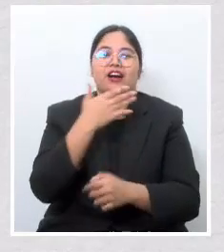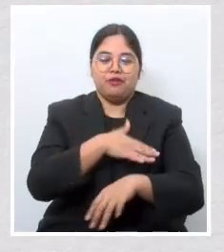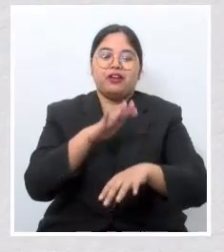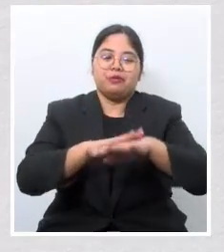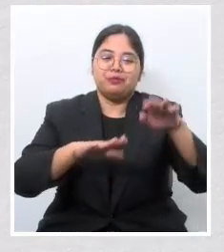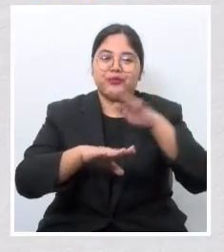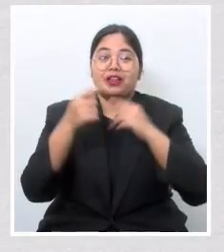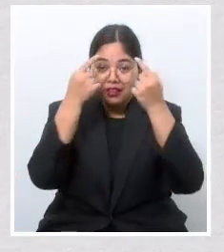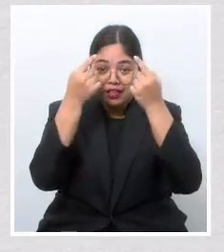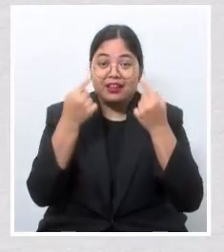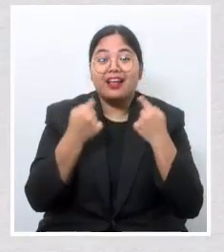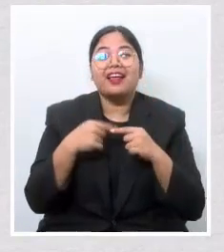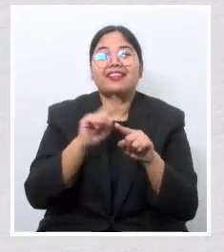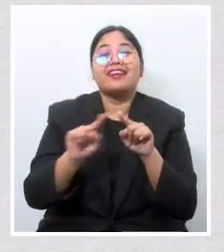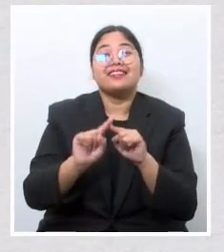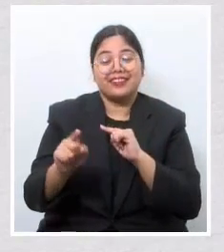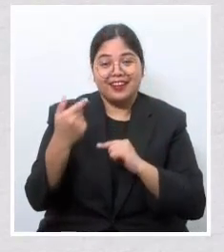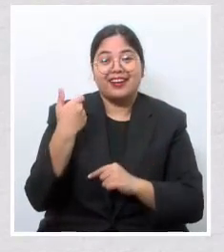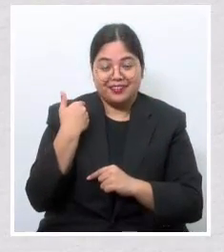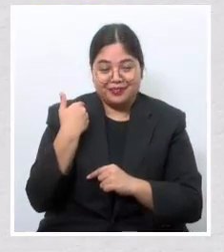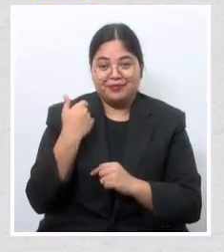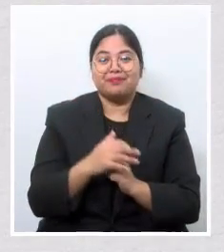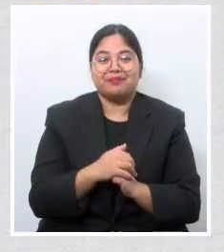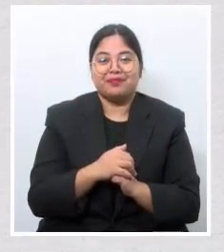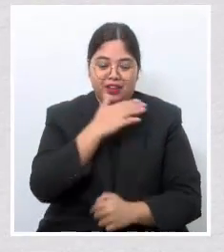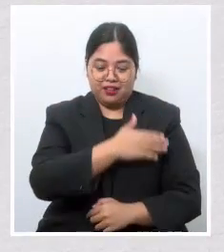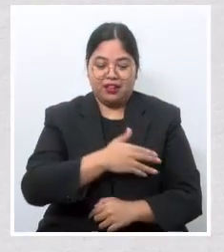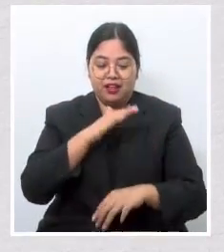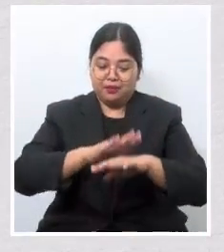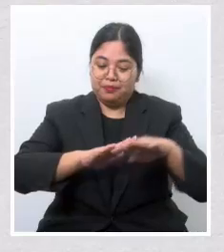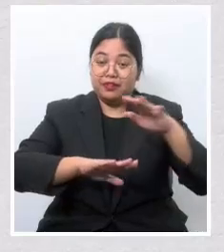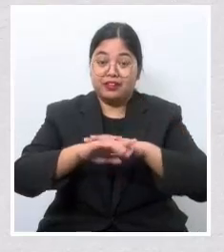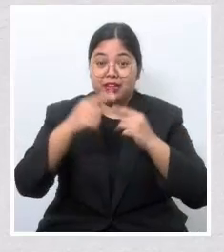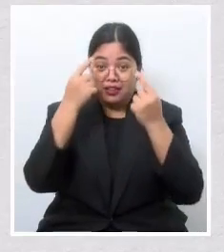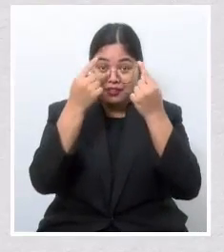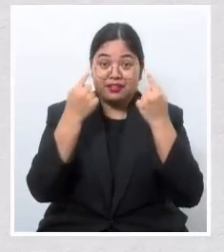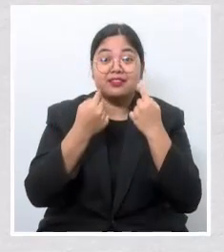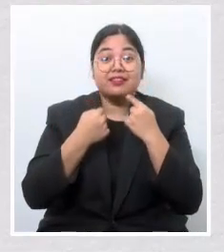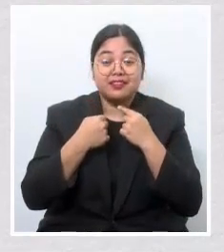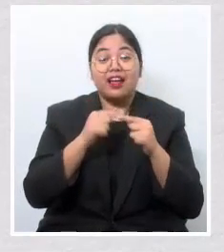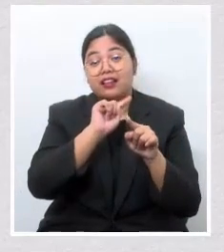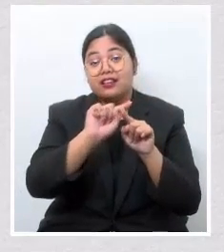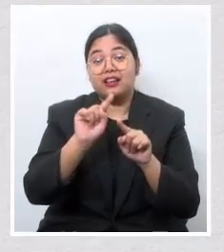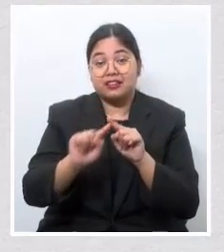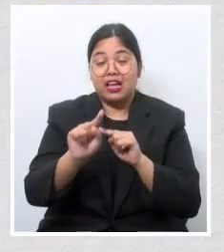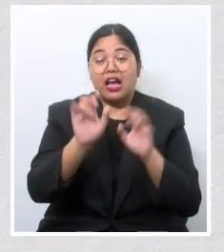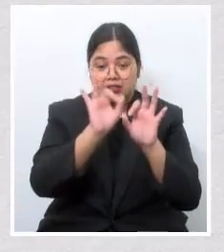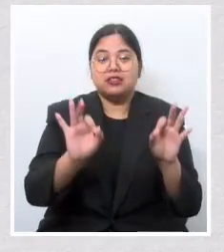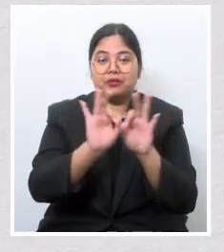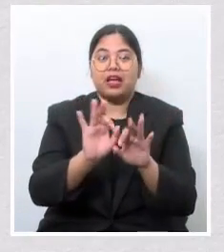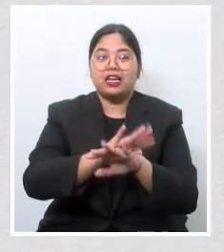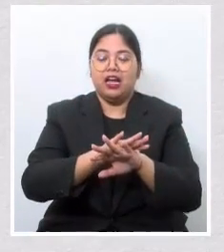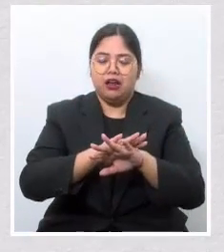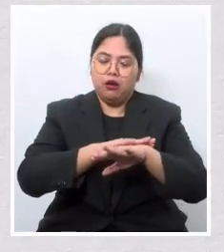ปอาซึ่งอวัยวะแต่ละอย่างเนี่ยนักเรียนจะต้องรักษาความสะอาด